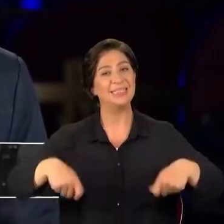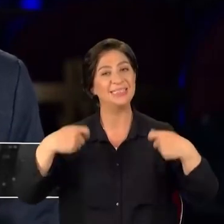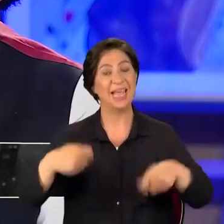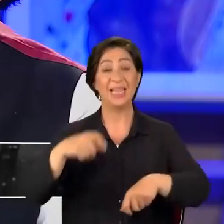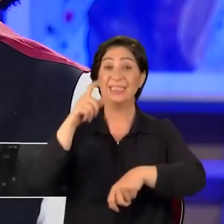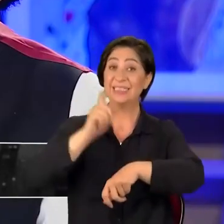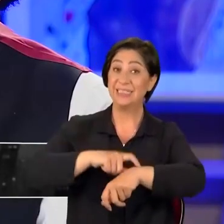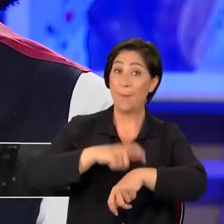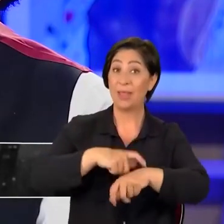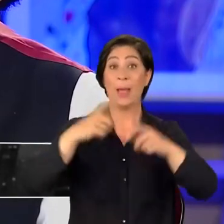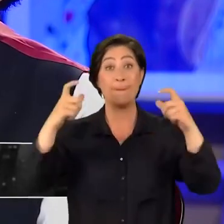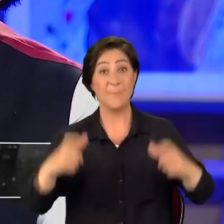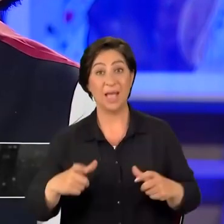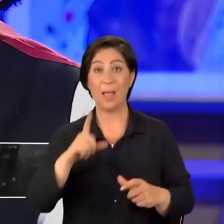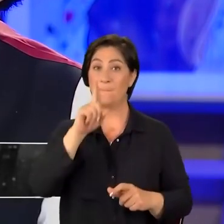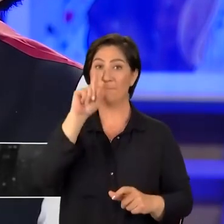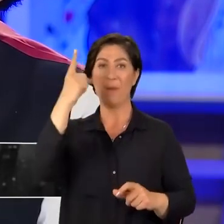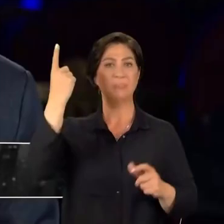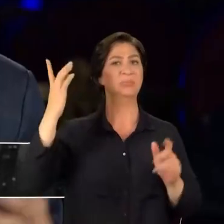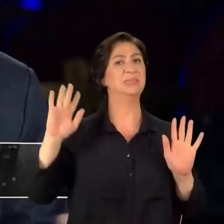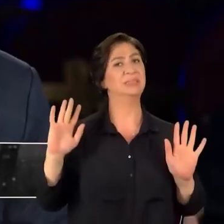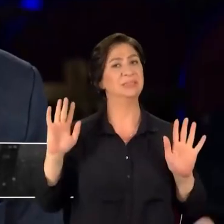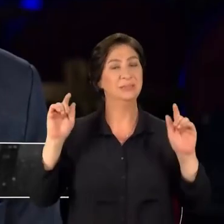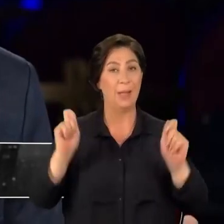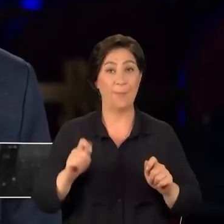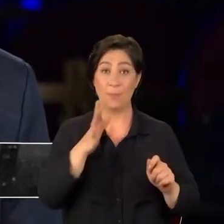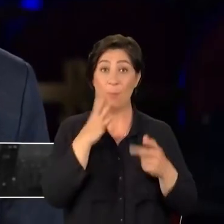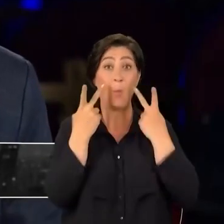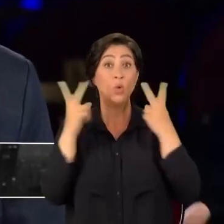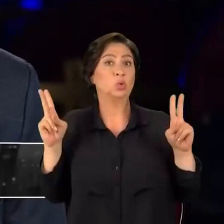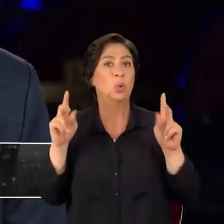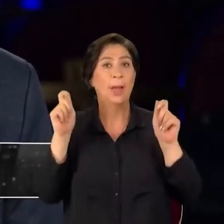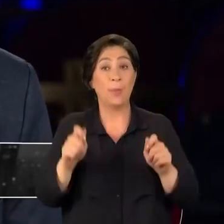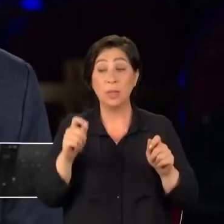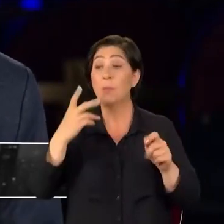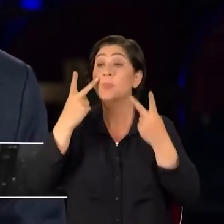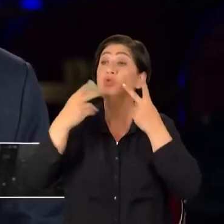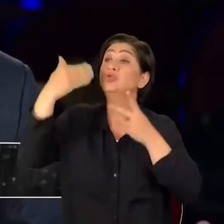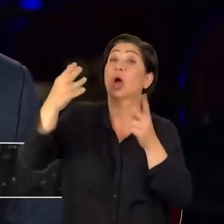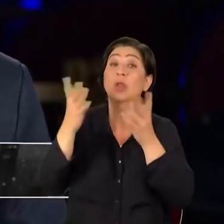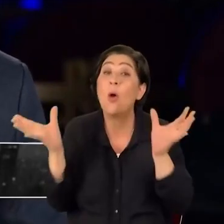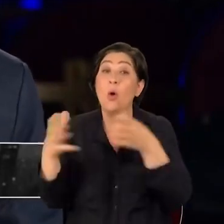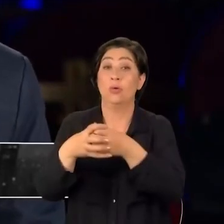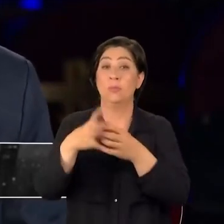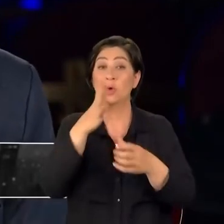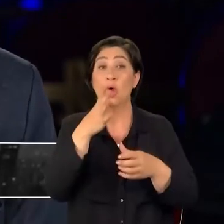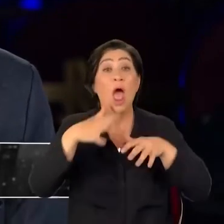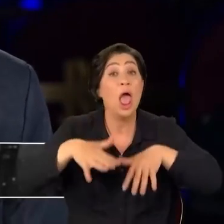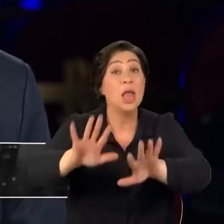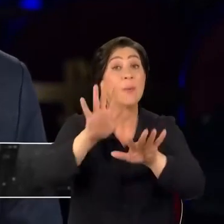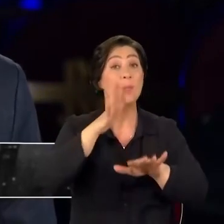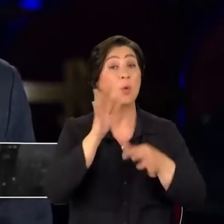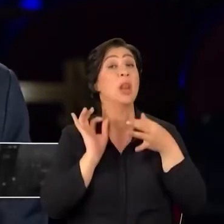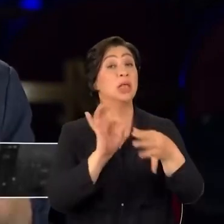zamandan mekandan bağımsız iş yapmayı biliyorlar. Zamandan mekandan bağımsız örgütlenmeyi biliyorlar, iletişimi biliyorlar, eylemi